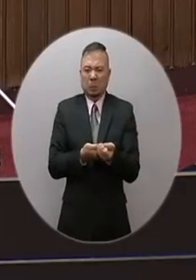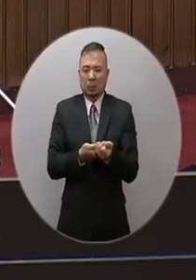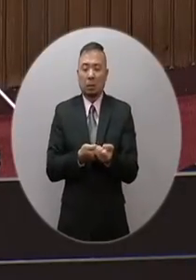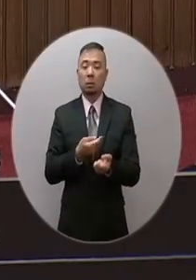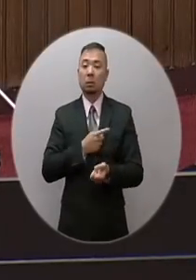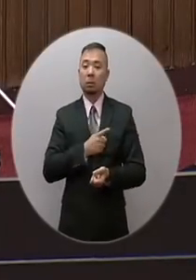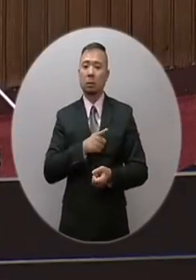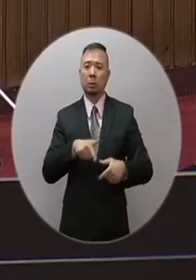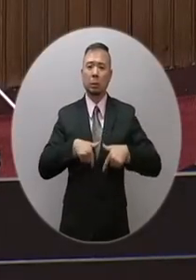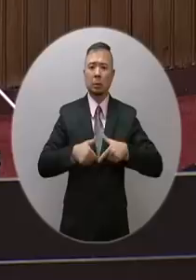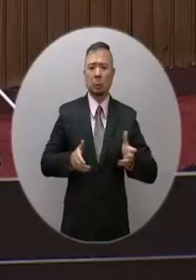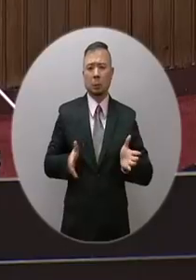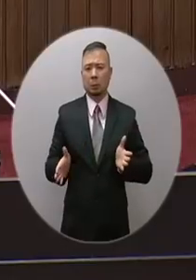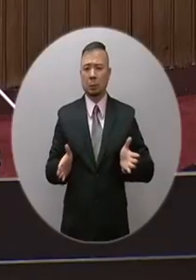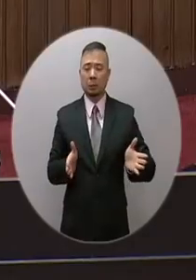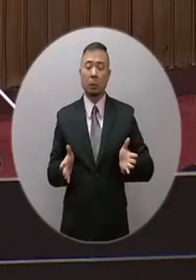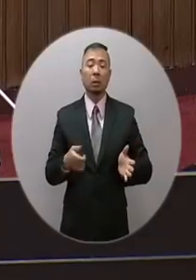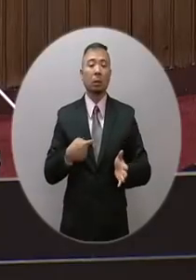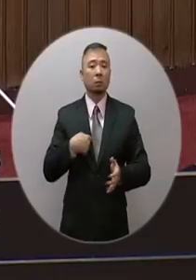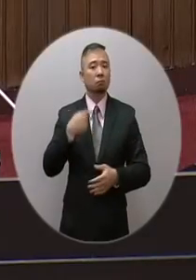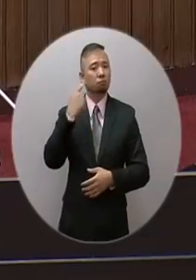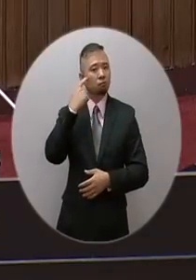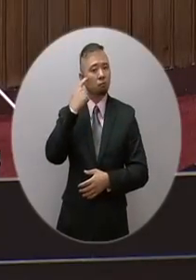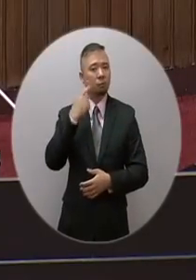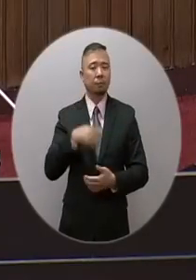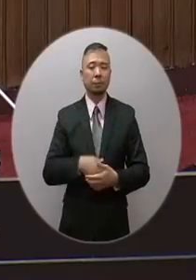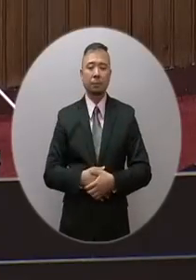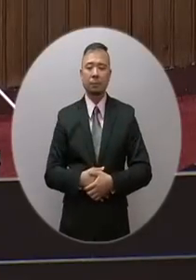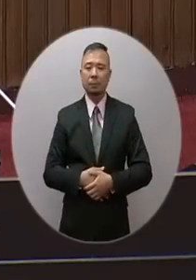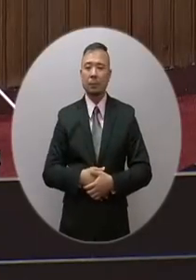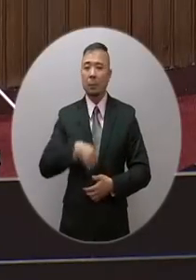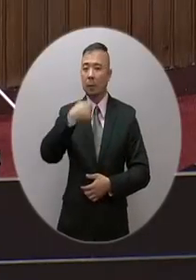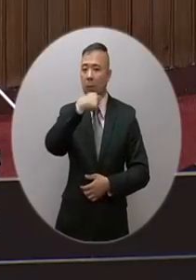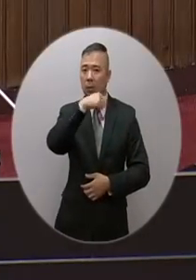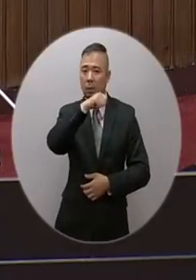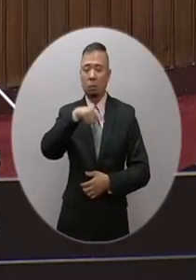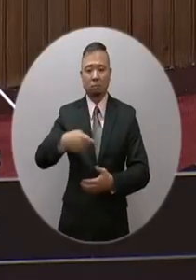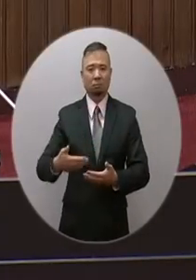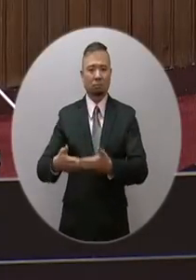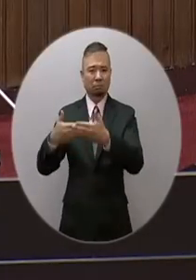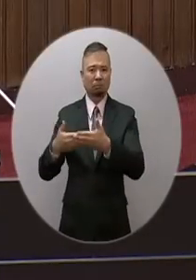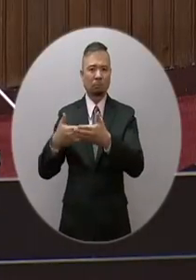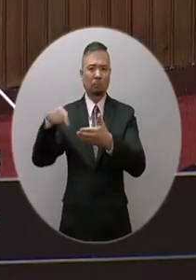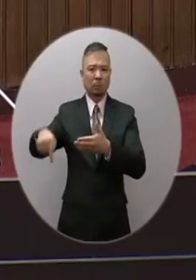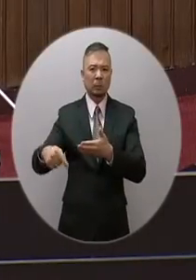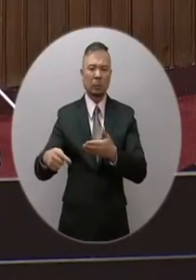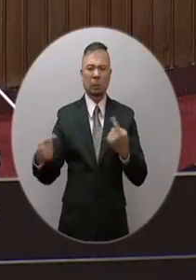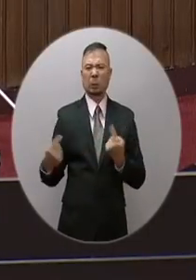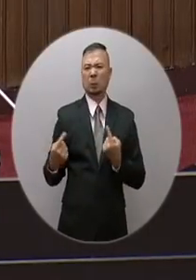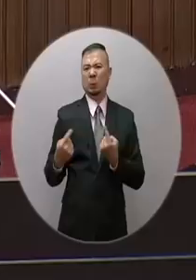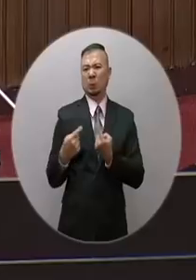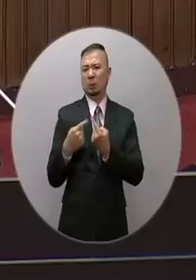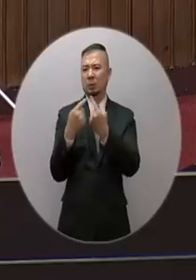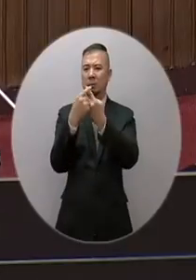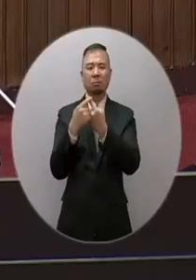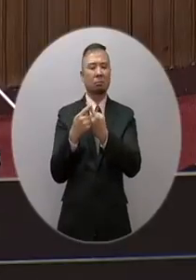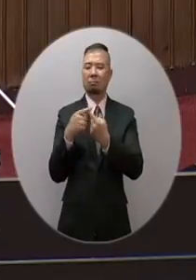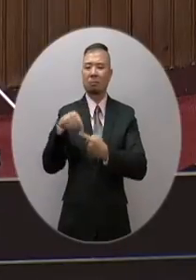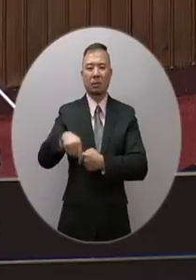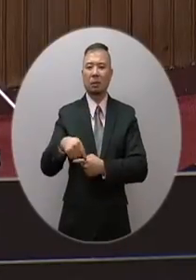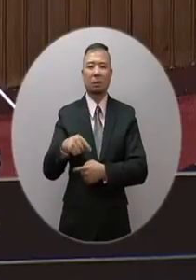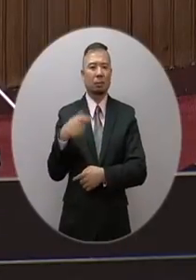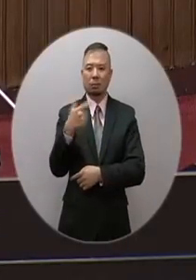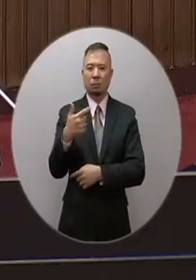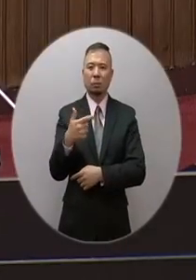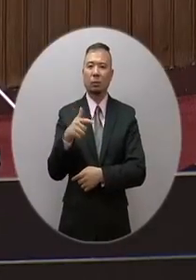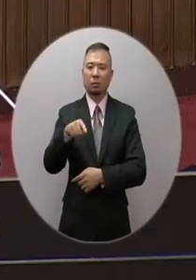虑。金平以为，两岸硬碰硬的冲突既非必要的选择，也非必然